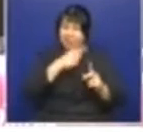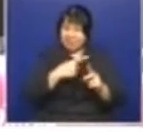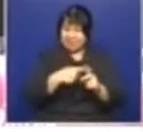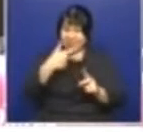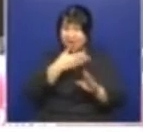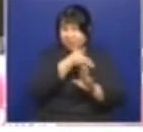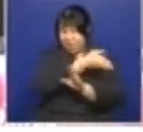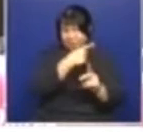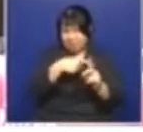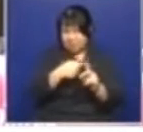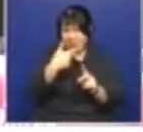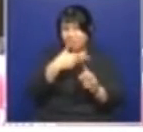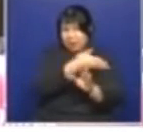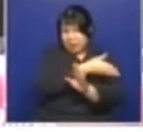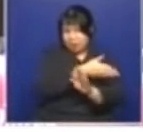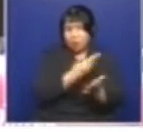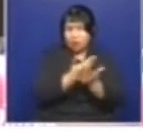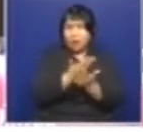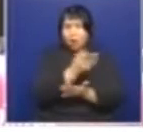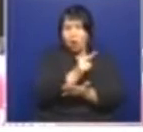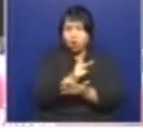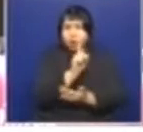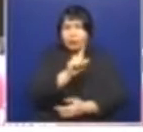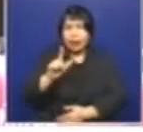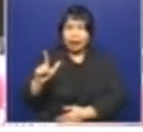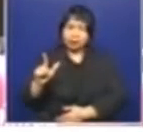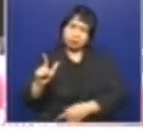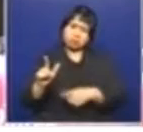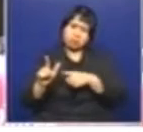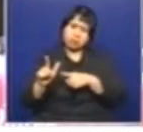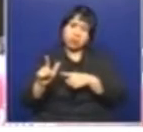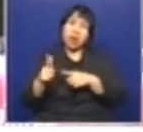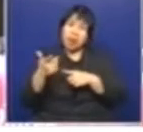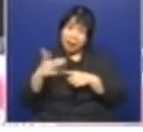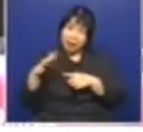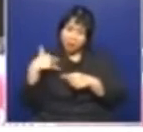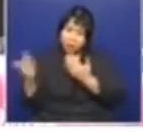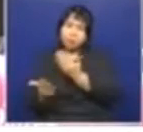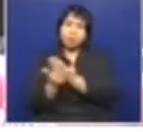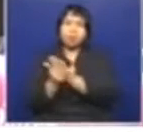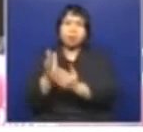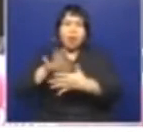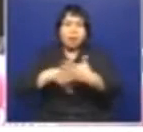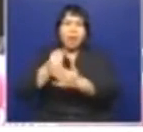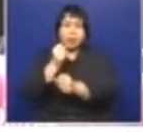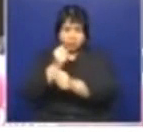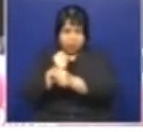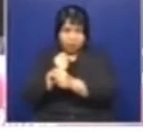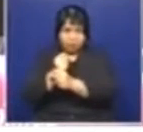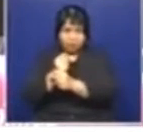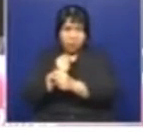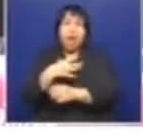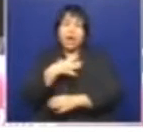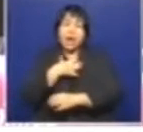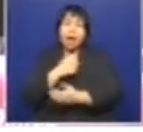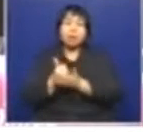ล้วอ่ะท่านมาขอกู้เงิน1ล้านล้านแล้วท่านแถมแนบแผนการดำเนินงานมาด้วยว่าจะไ